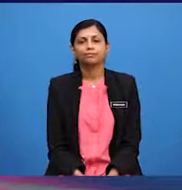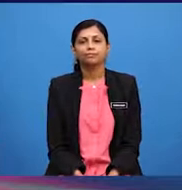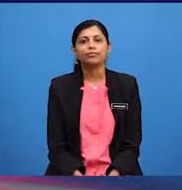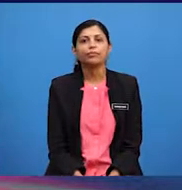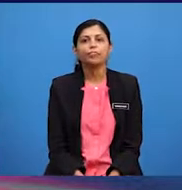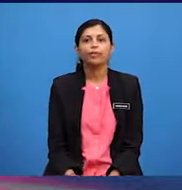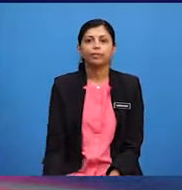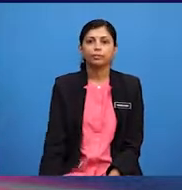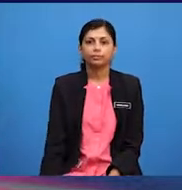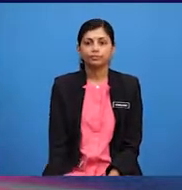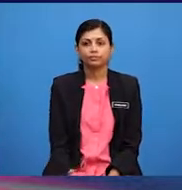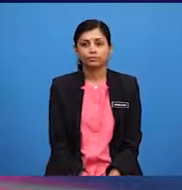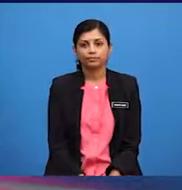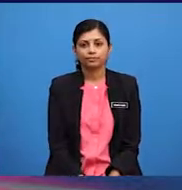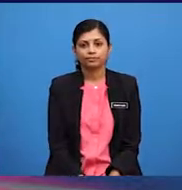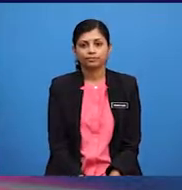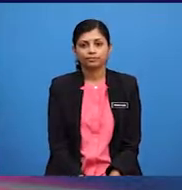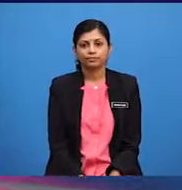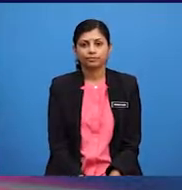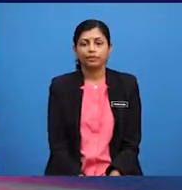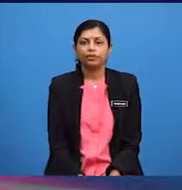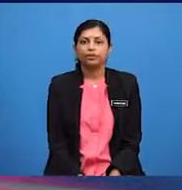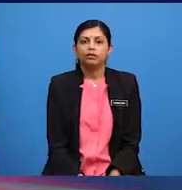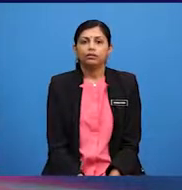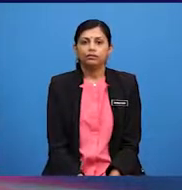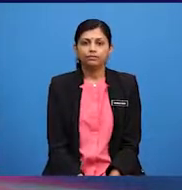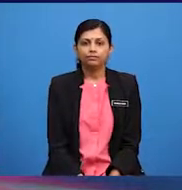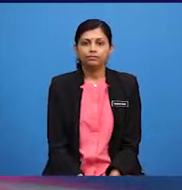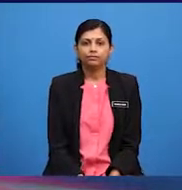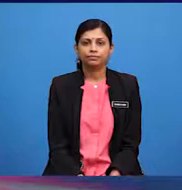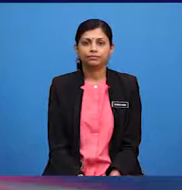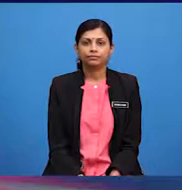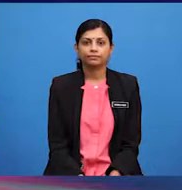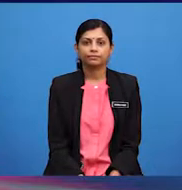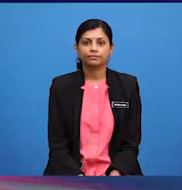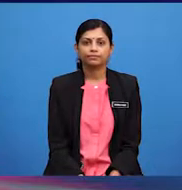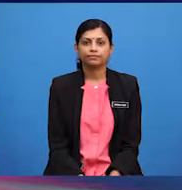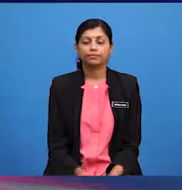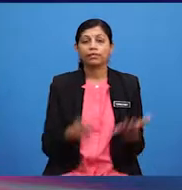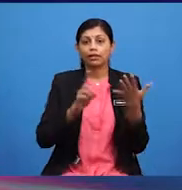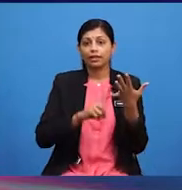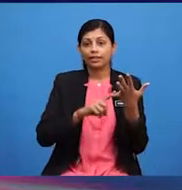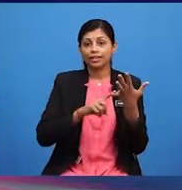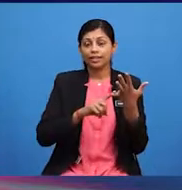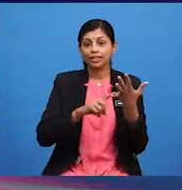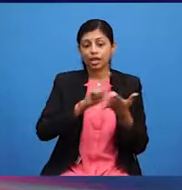hendak dibuat. Jenis lakaran yang kelima ialah lakaran